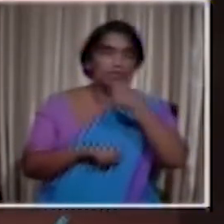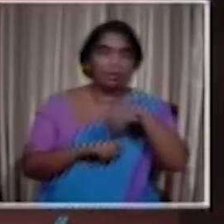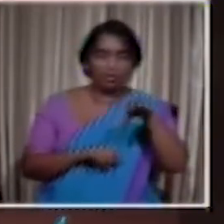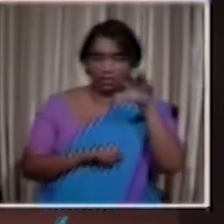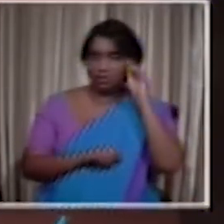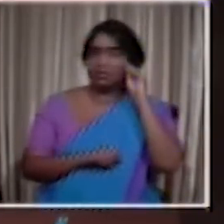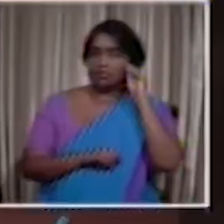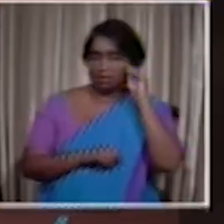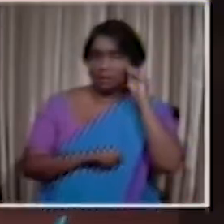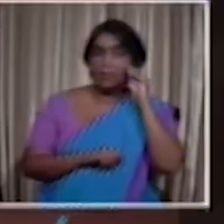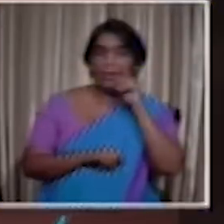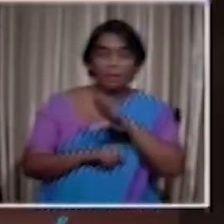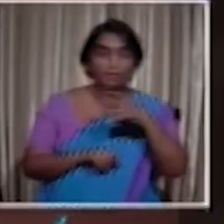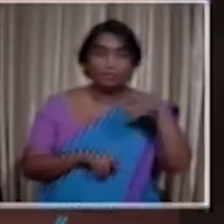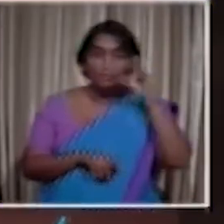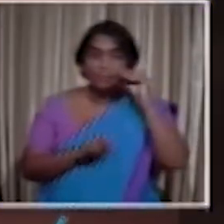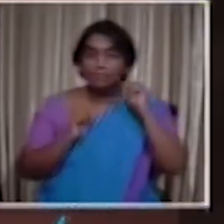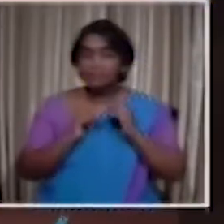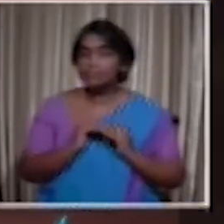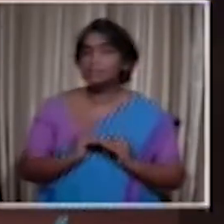जनता